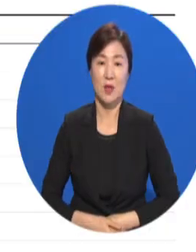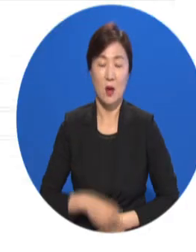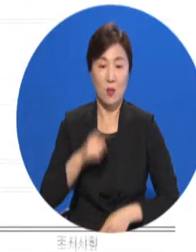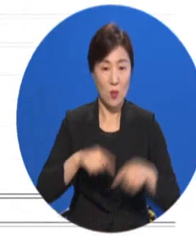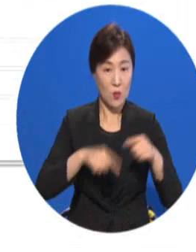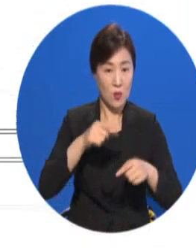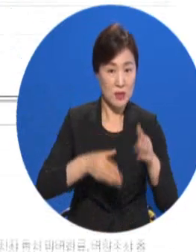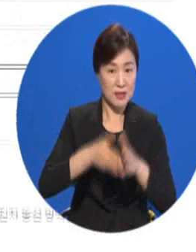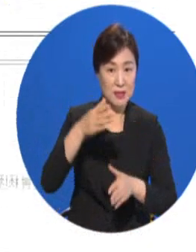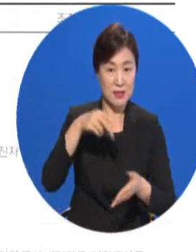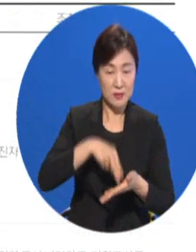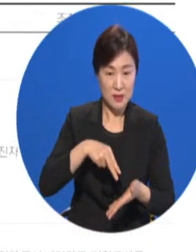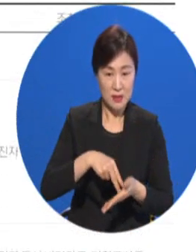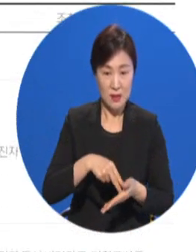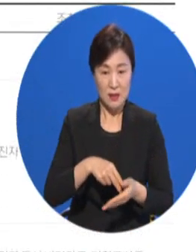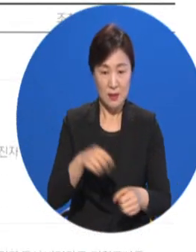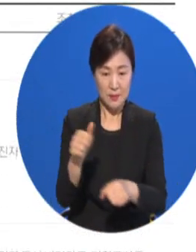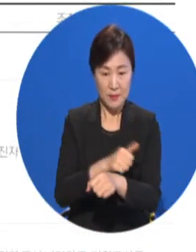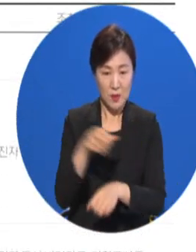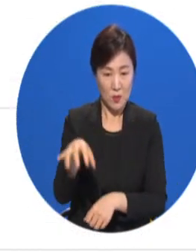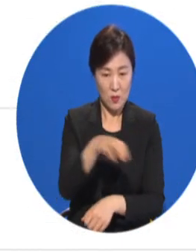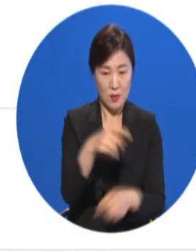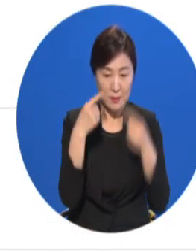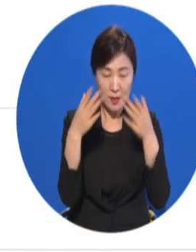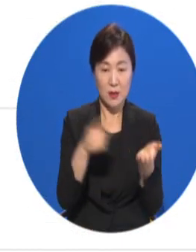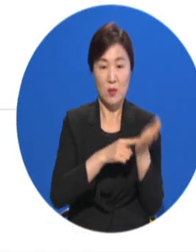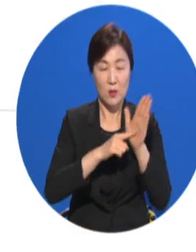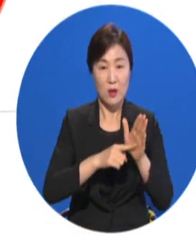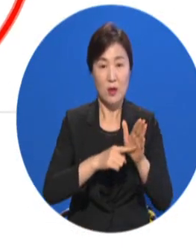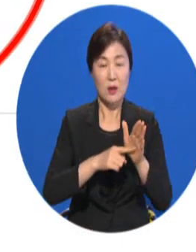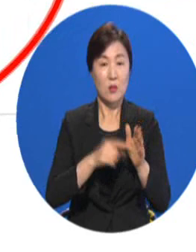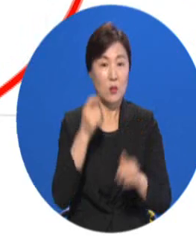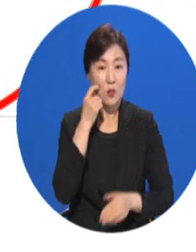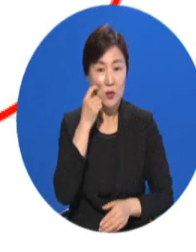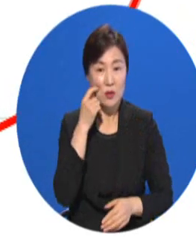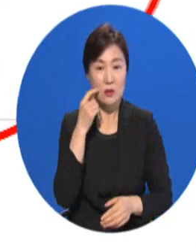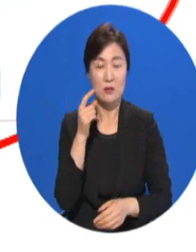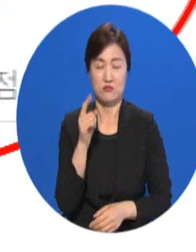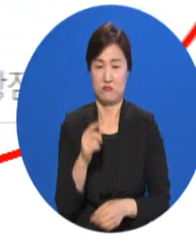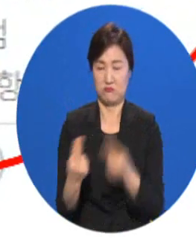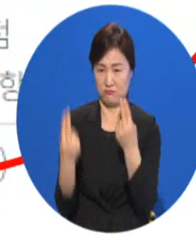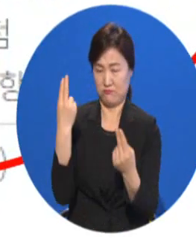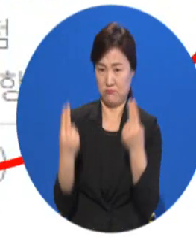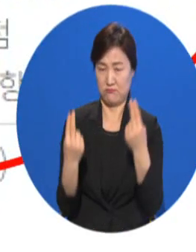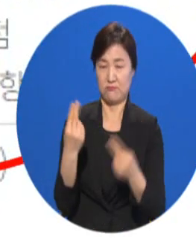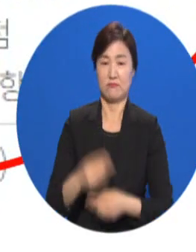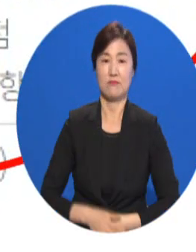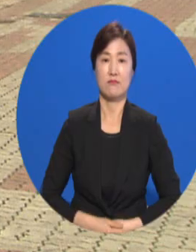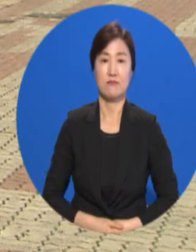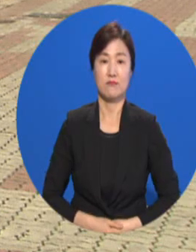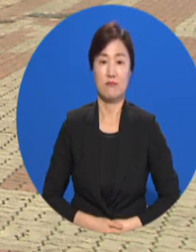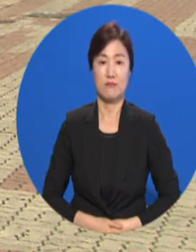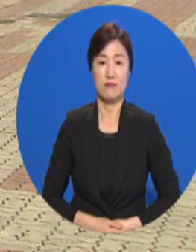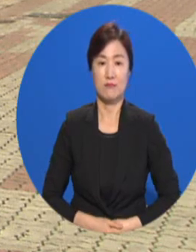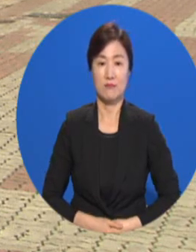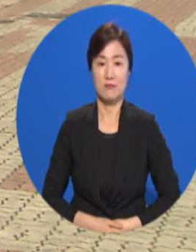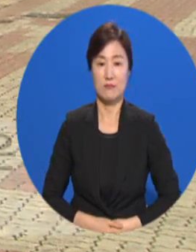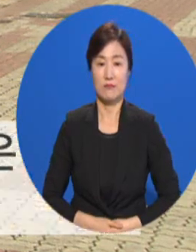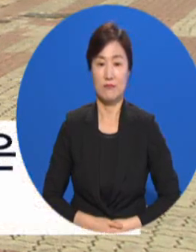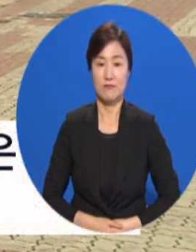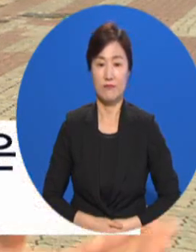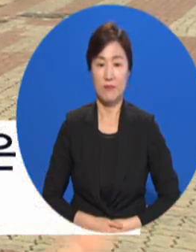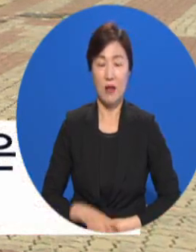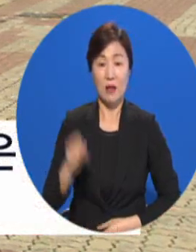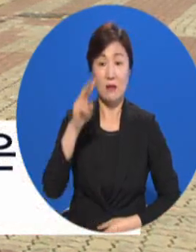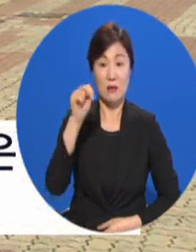목포시가 A씨의 동선을 광주시처럼 투명하게 모두 공개하고 있는 것과도 대조적입니다. SNS 상에서는